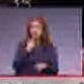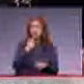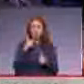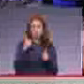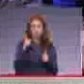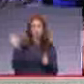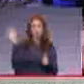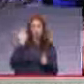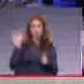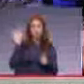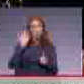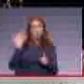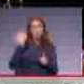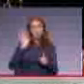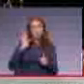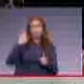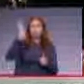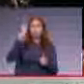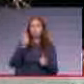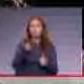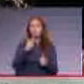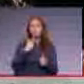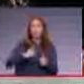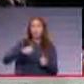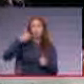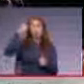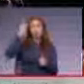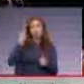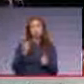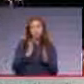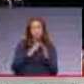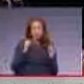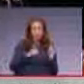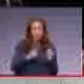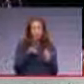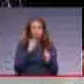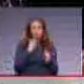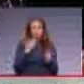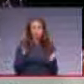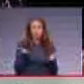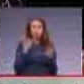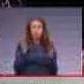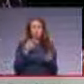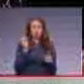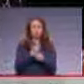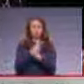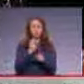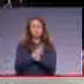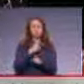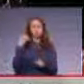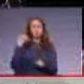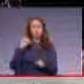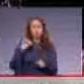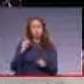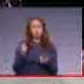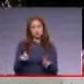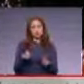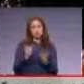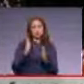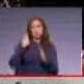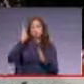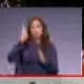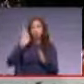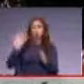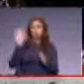حبايات على ما تجيب لك نتيجه. مزبوط. طب ما هو برده ده المرضى دول العيانين دول اللي بياخدوا الادويه اللي هي ما